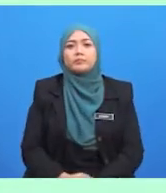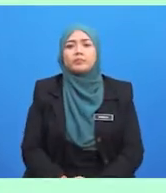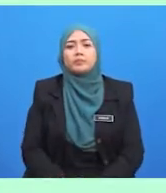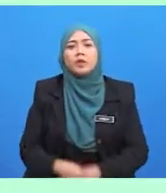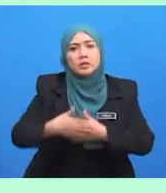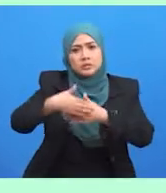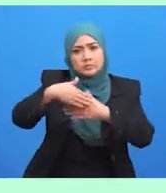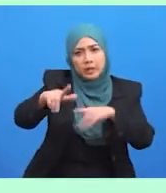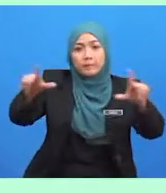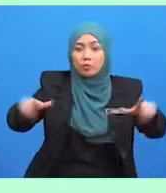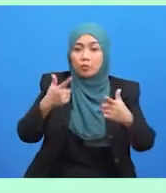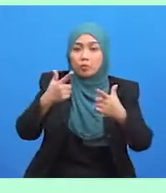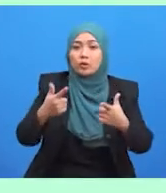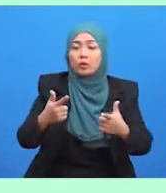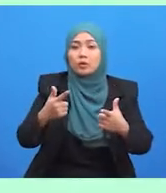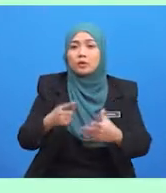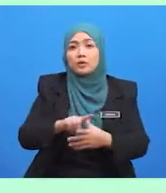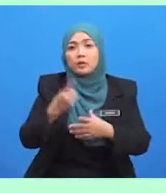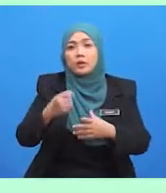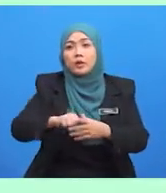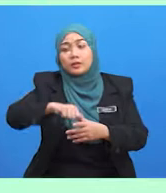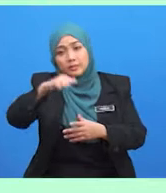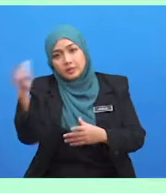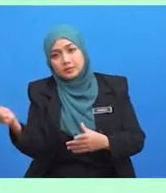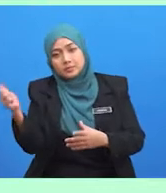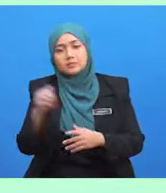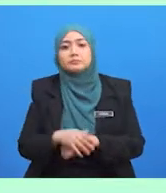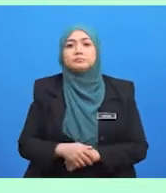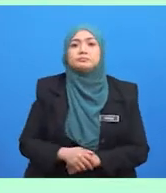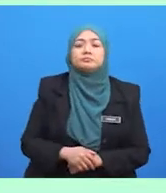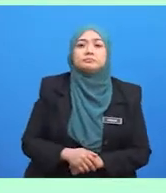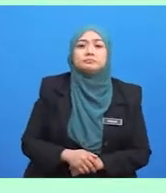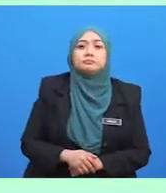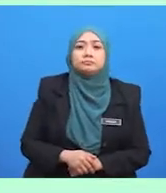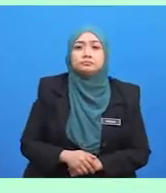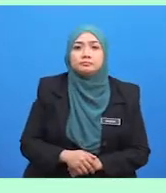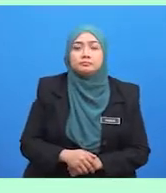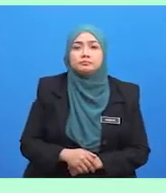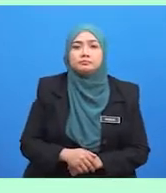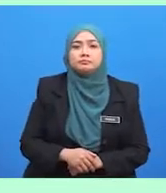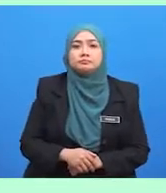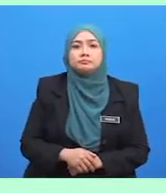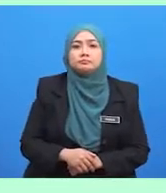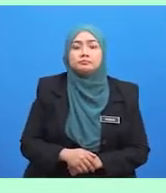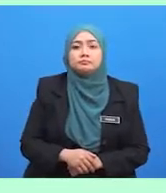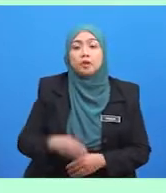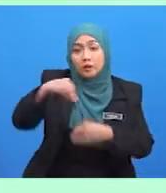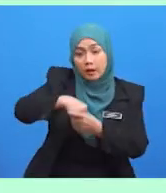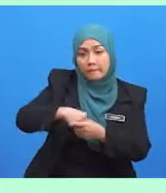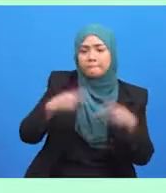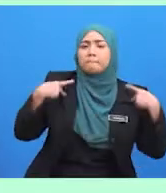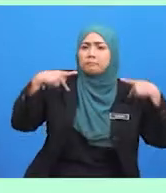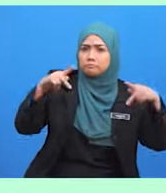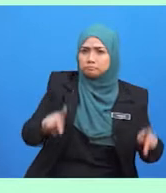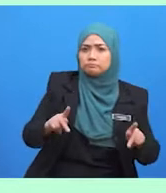Selepas berlakunya perdagangan antarabangsa, penawaran barang akan meningkat kerana dalam pasaran wujud barang